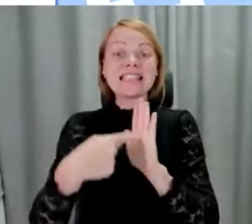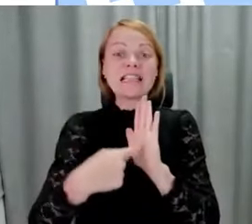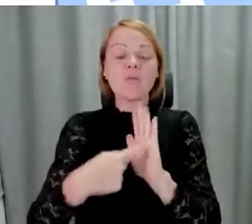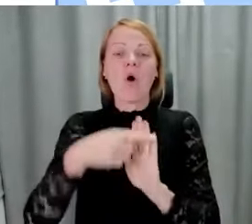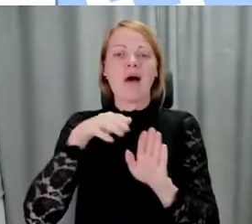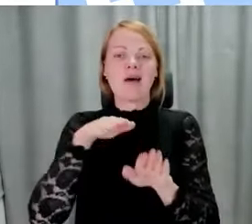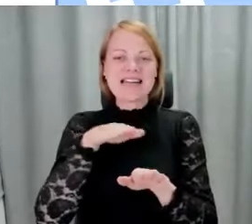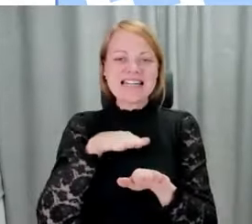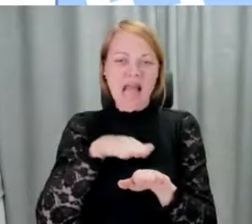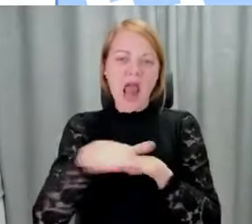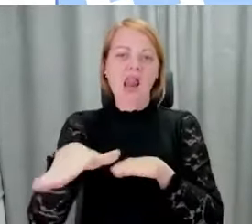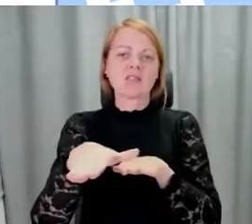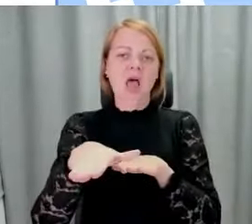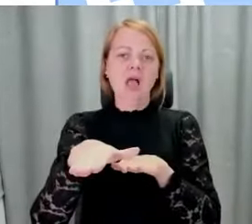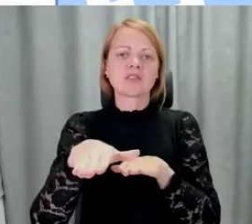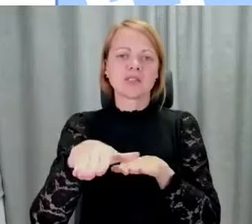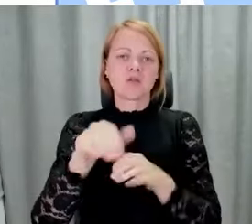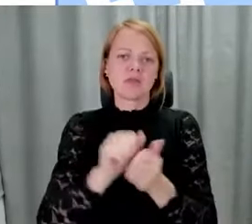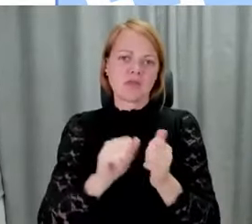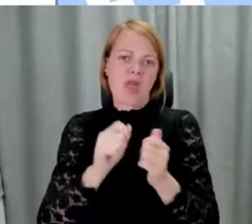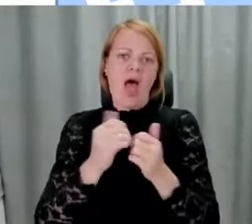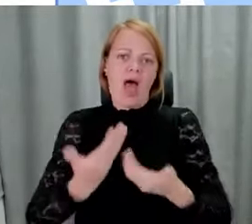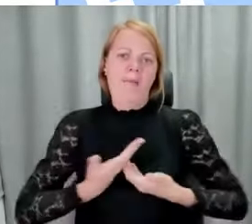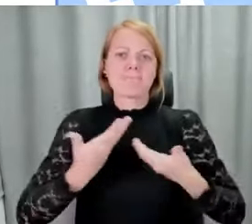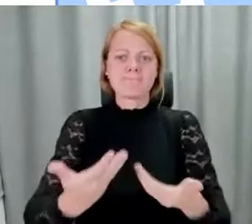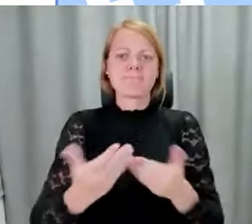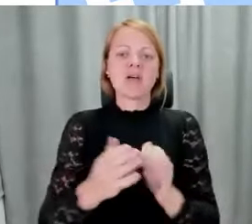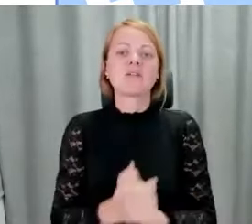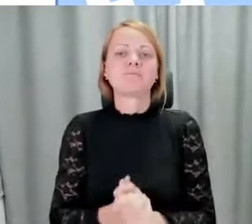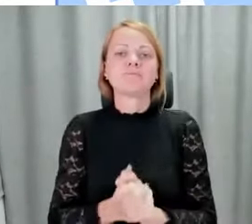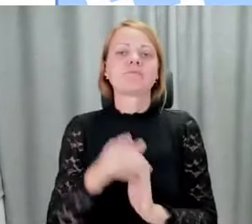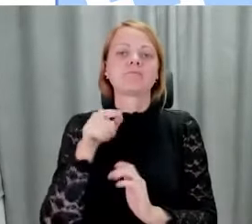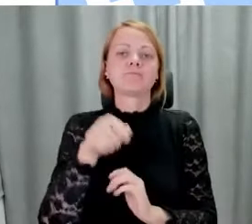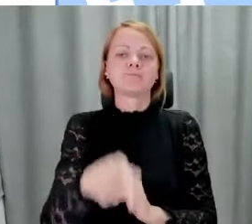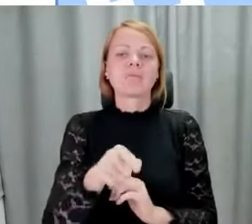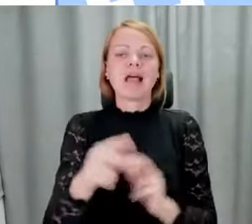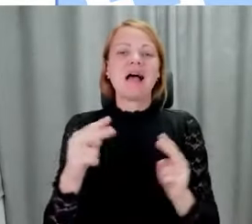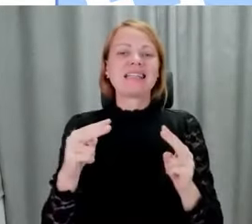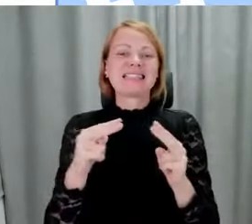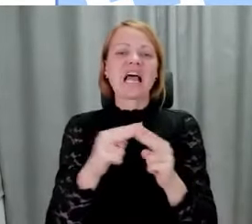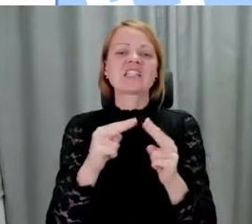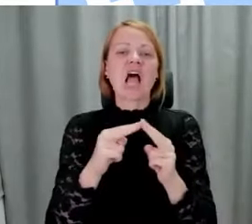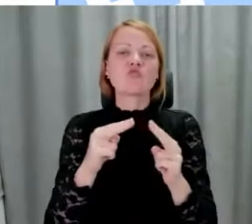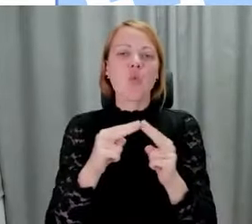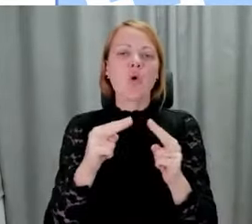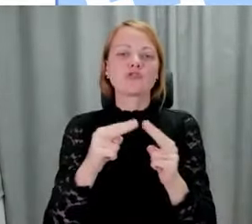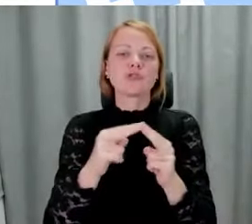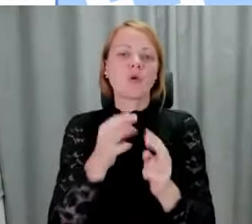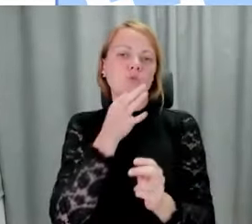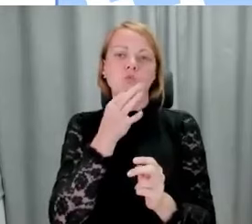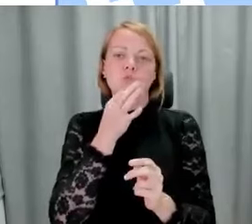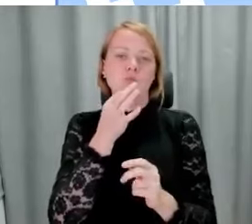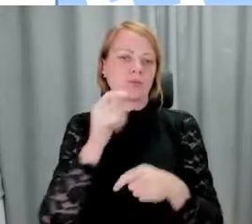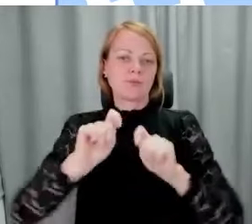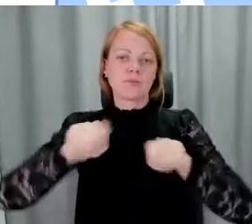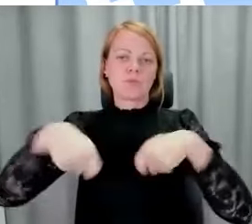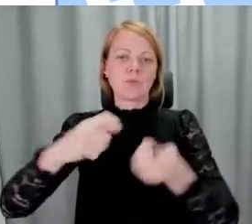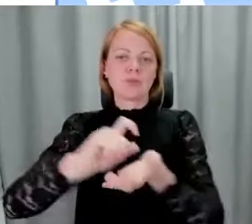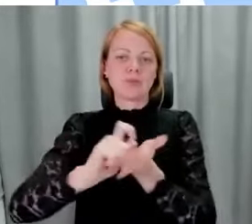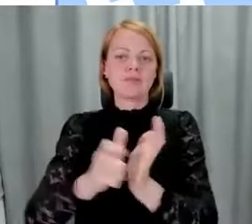Bet pirmais, ar ko mēs sākam, tas ir šis likums. Šobrīd šis likums ir saskaņošanā. Viņš vēl nav aizvirdzīts kabinetā. Viņam ir